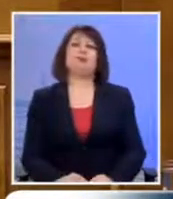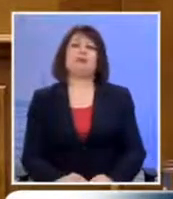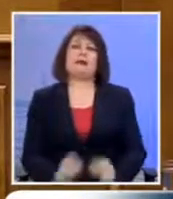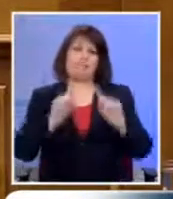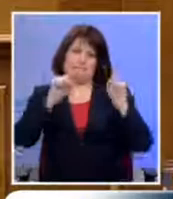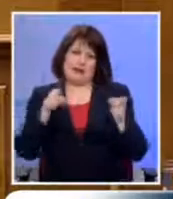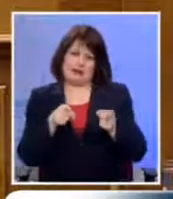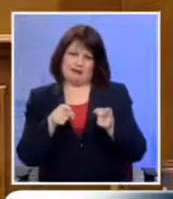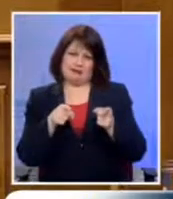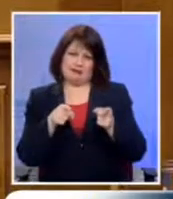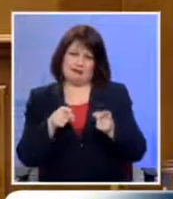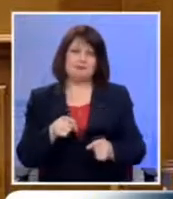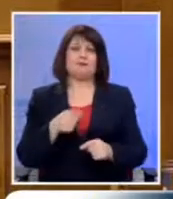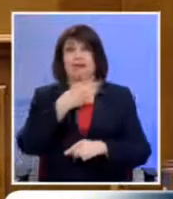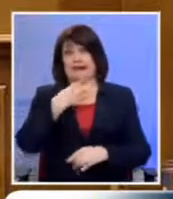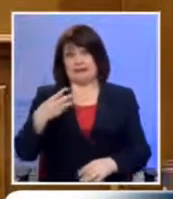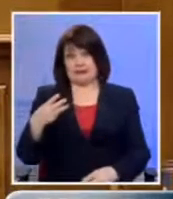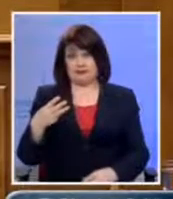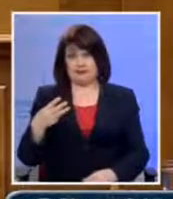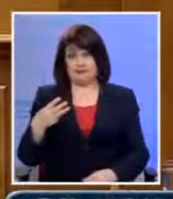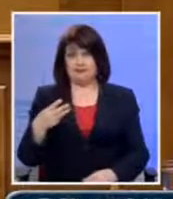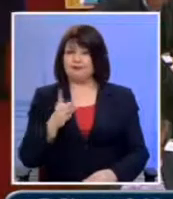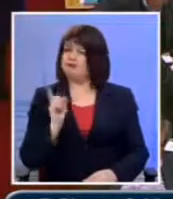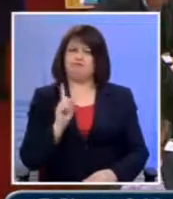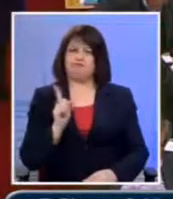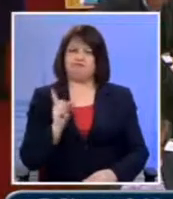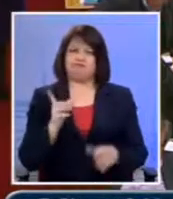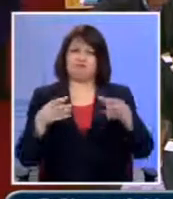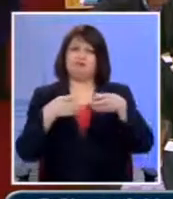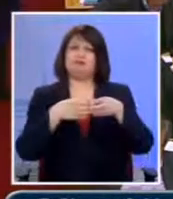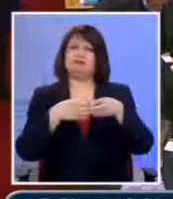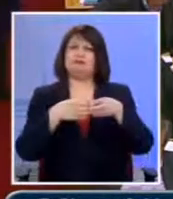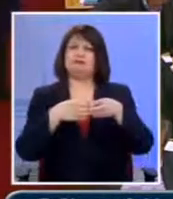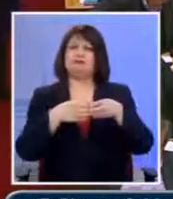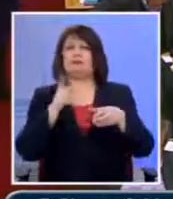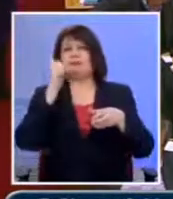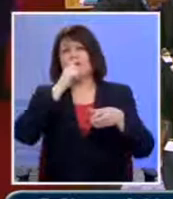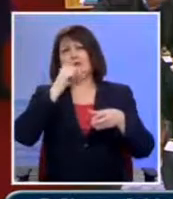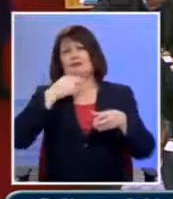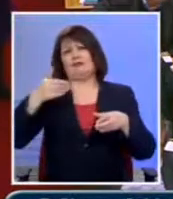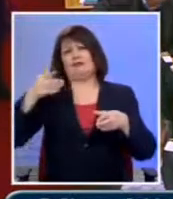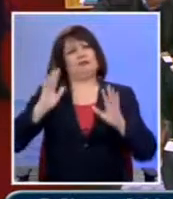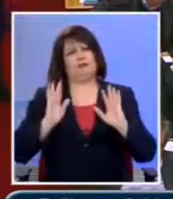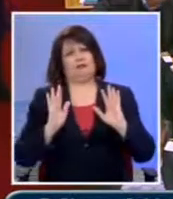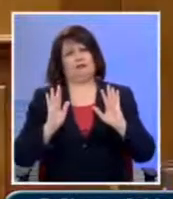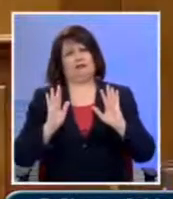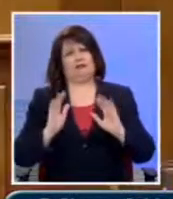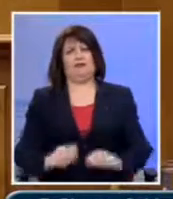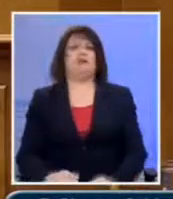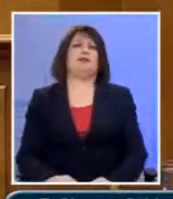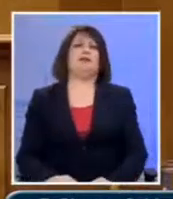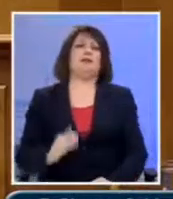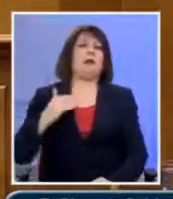παρένθεση. Ο ΣΥΡΙΖΑ δεν ανήκει στην κατηγορία των επιμηθέων. Όχι. Δεν είμαστε